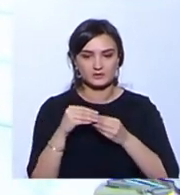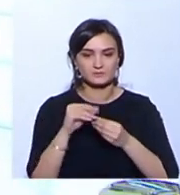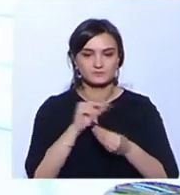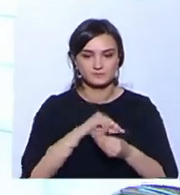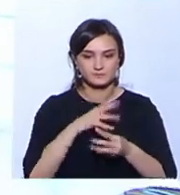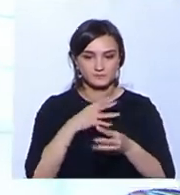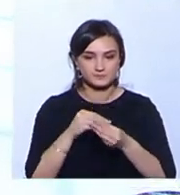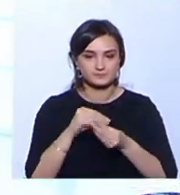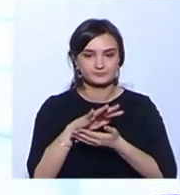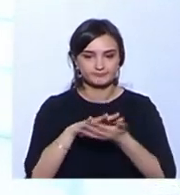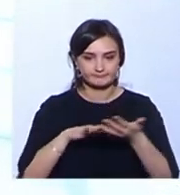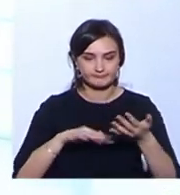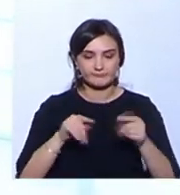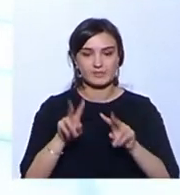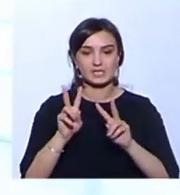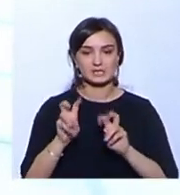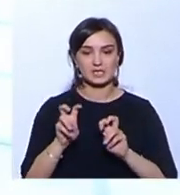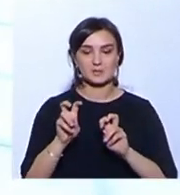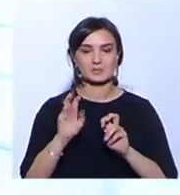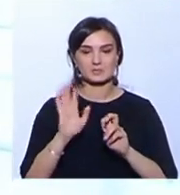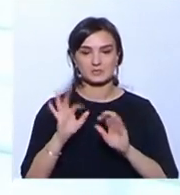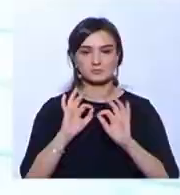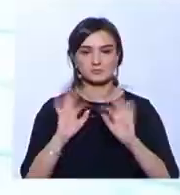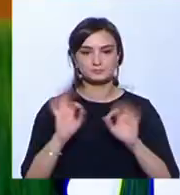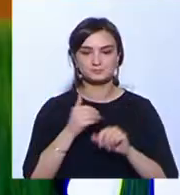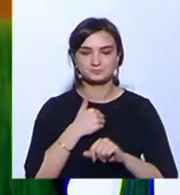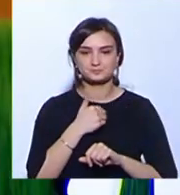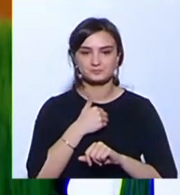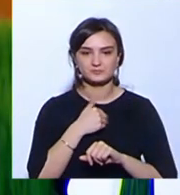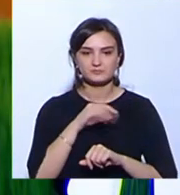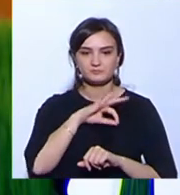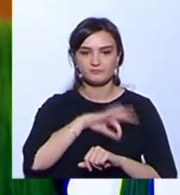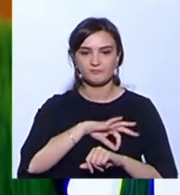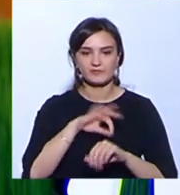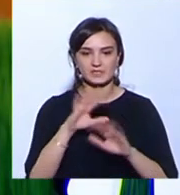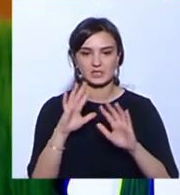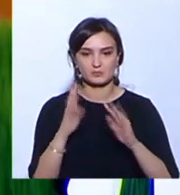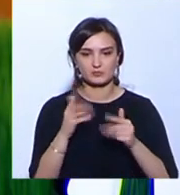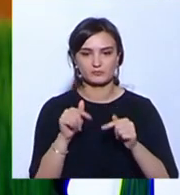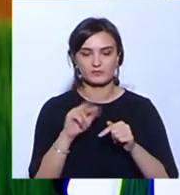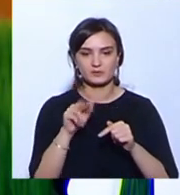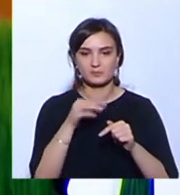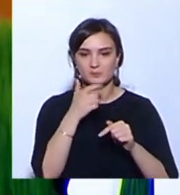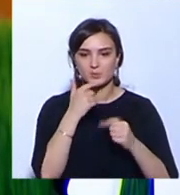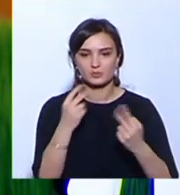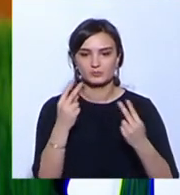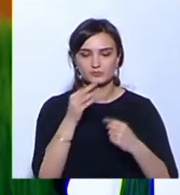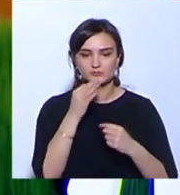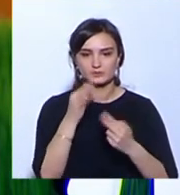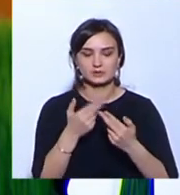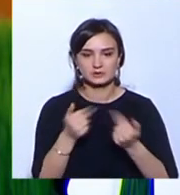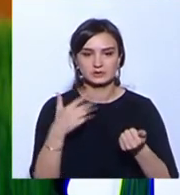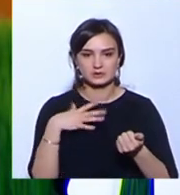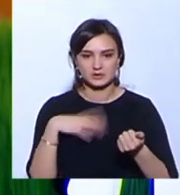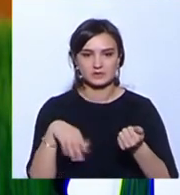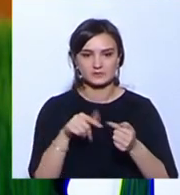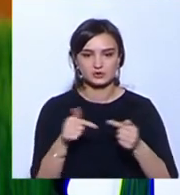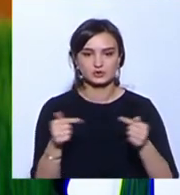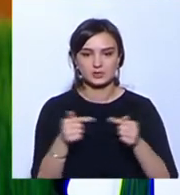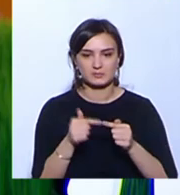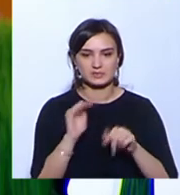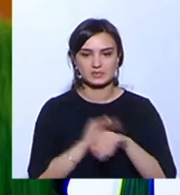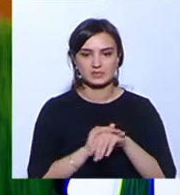გრძელდება და ვიდრე უშუალოდ თემაზე ვისაუბრებთ, მე მინდა ვისარგებლო შემთხვევით და მაყურებელს ვუთხრა. დიახ, საქართველოში